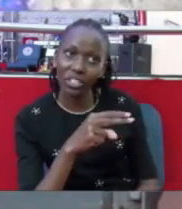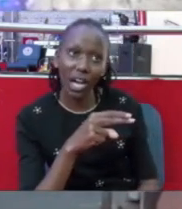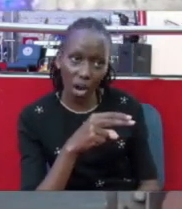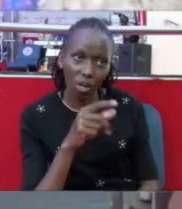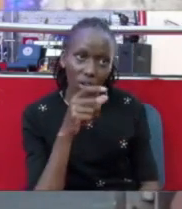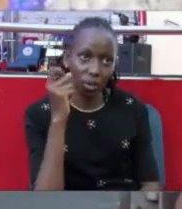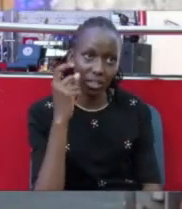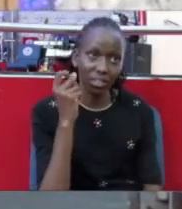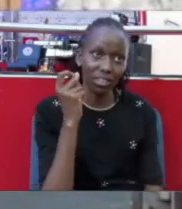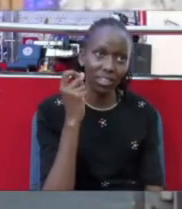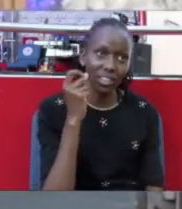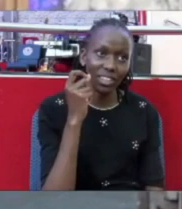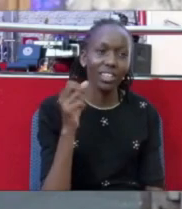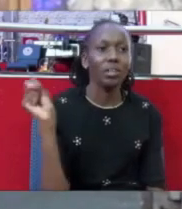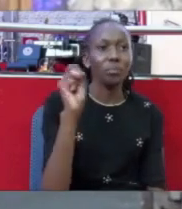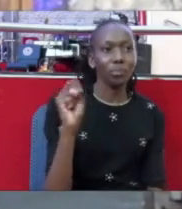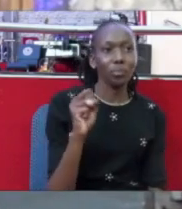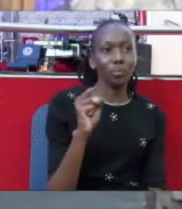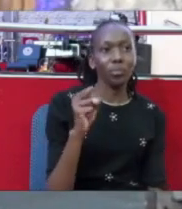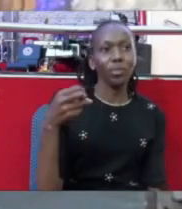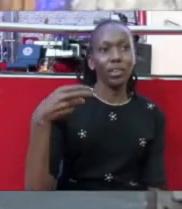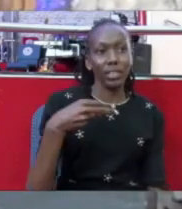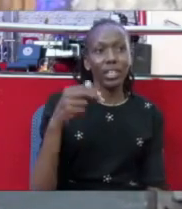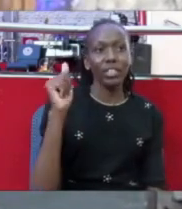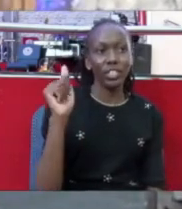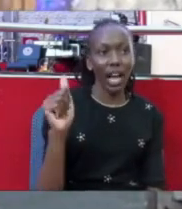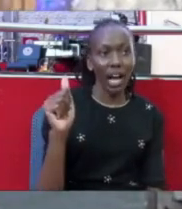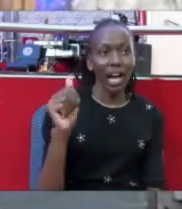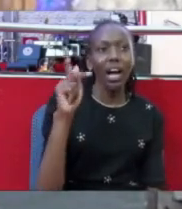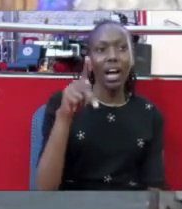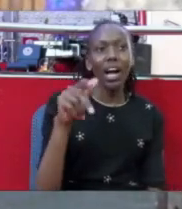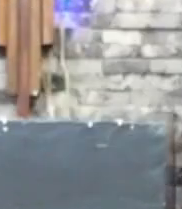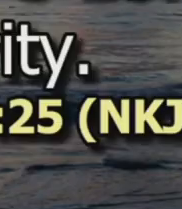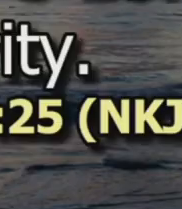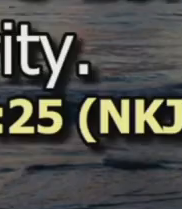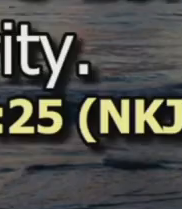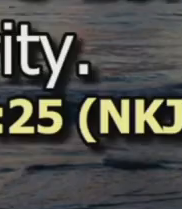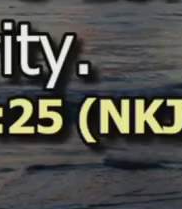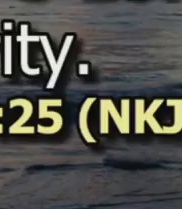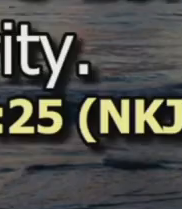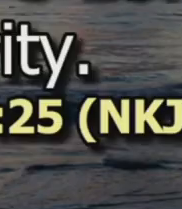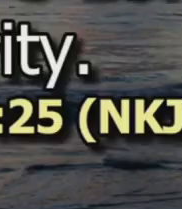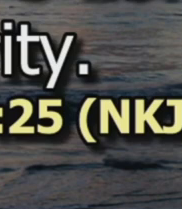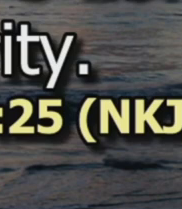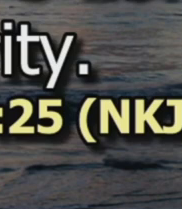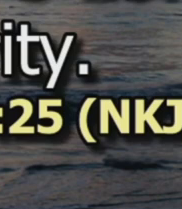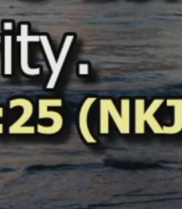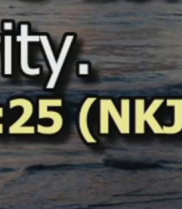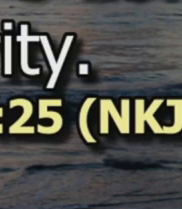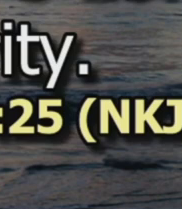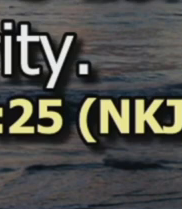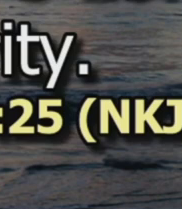Na bado haileti wokovu. Psalms 118 and verse 25 says this. Zaburi 118 inasema. Save now,